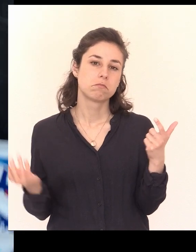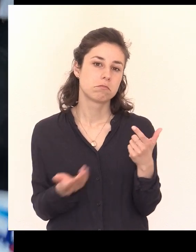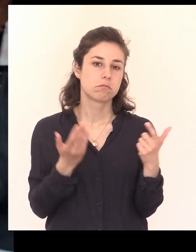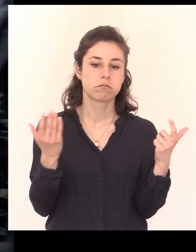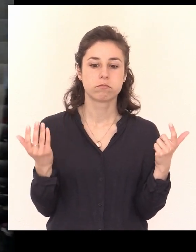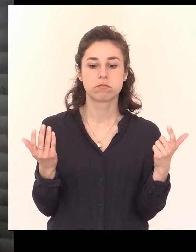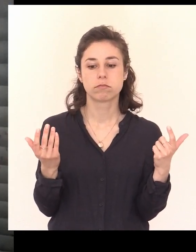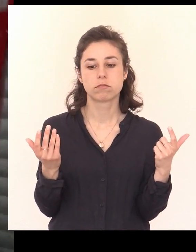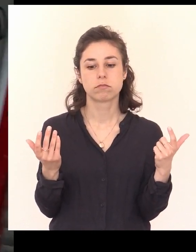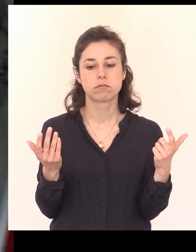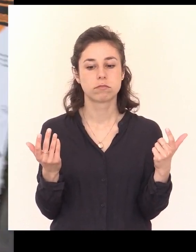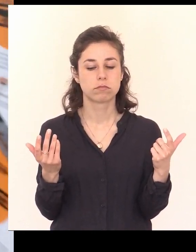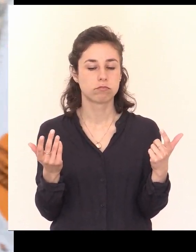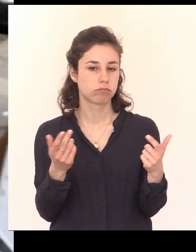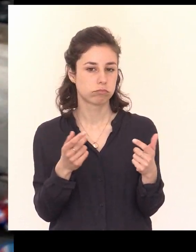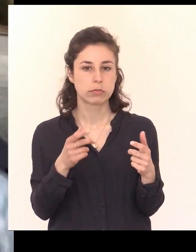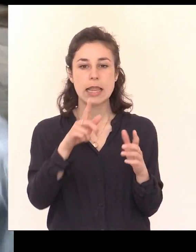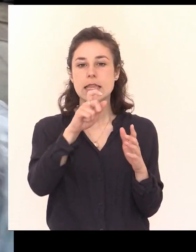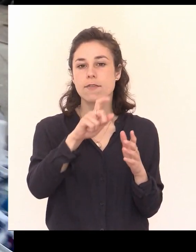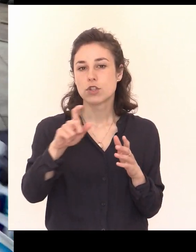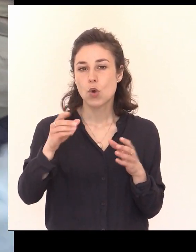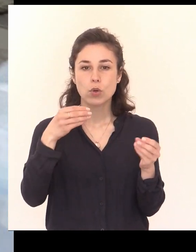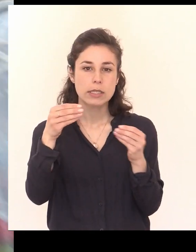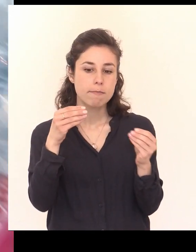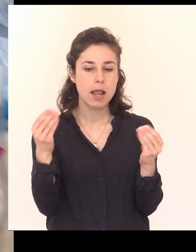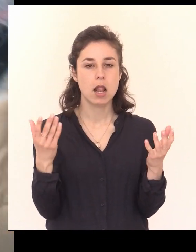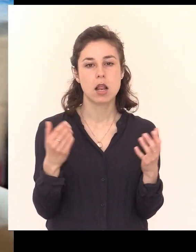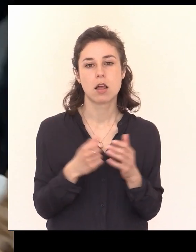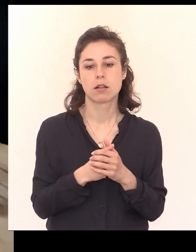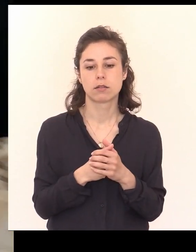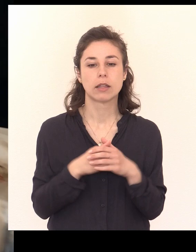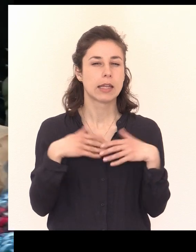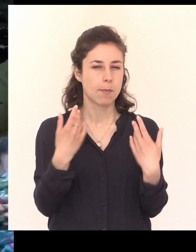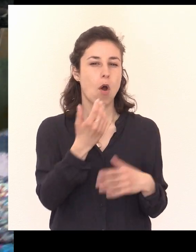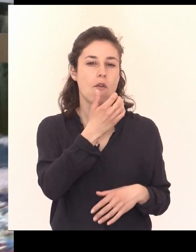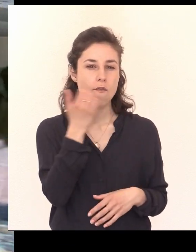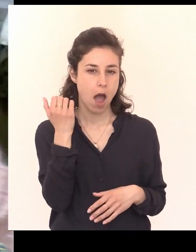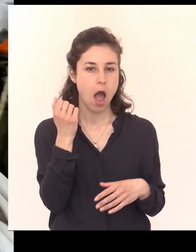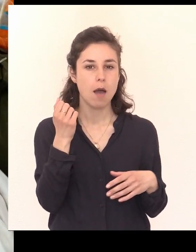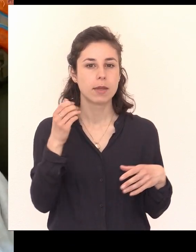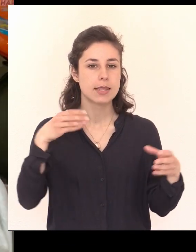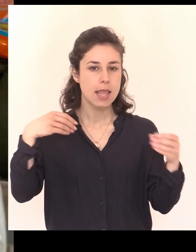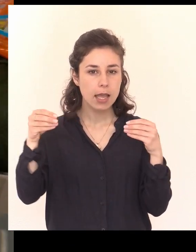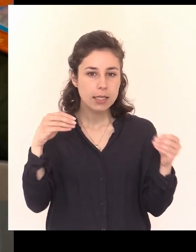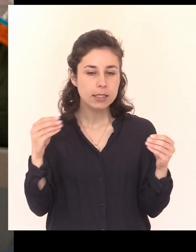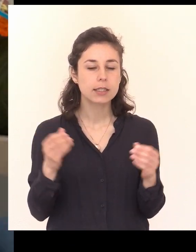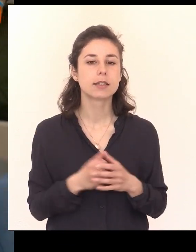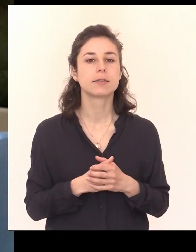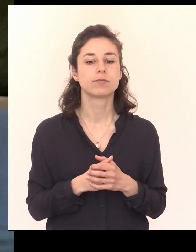ein paar Handseifen haben wir noch, Desinfektionsmittel, wer mag, es gibt noch warme Decken.